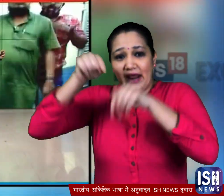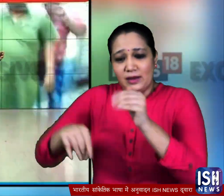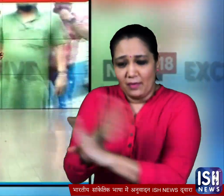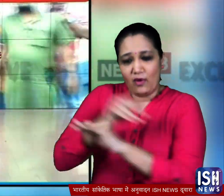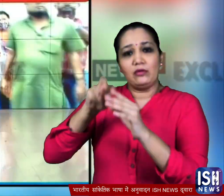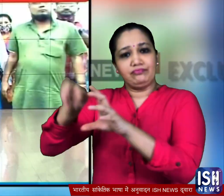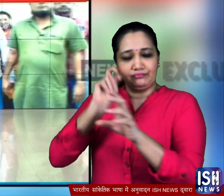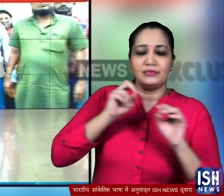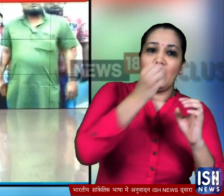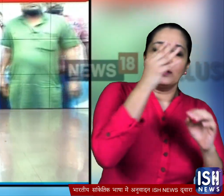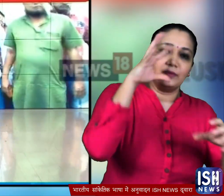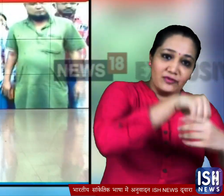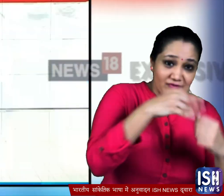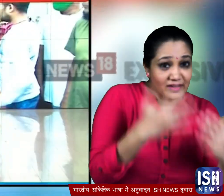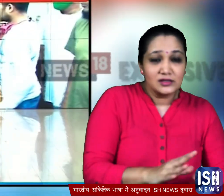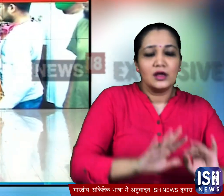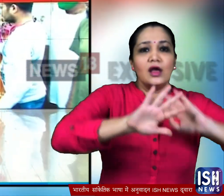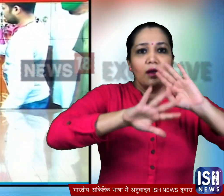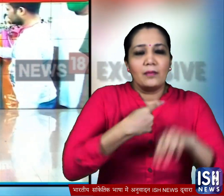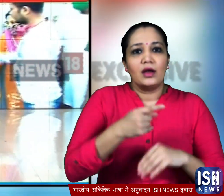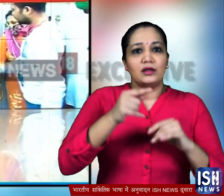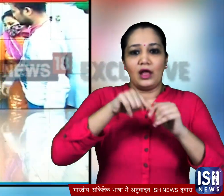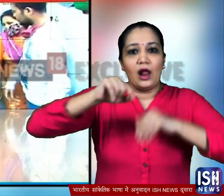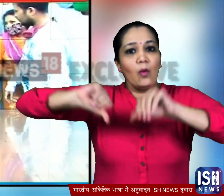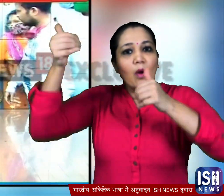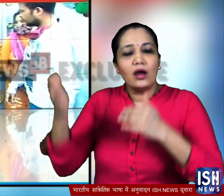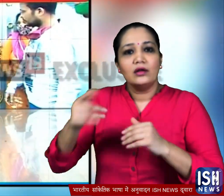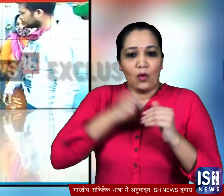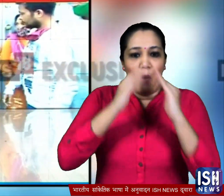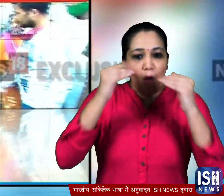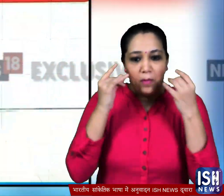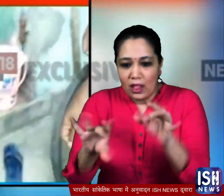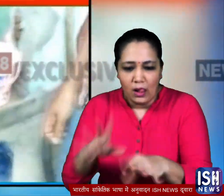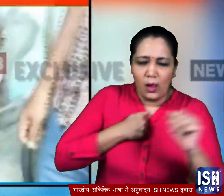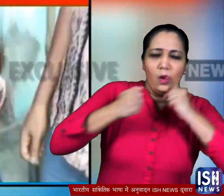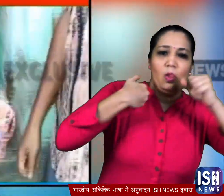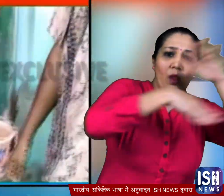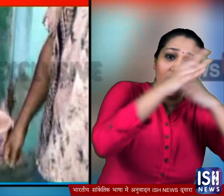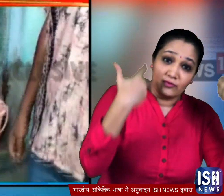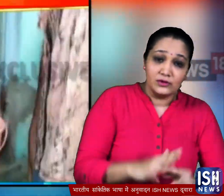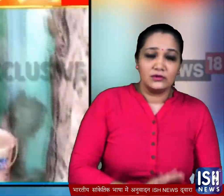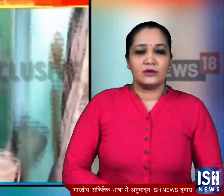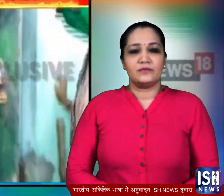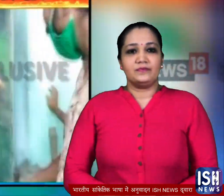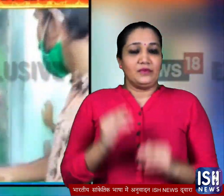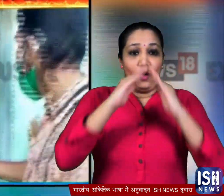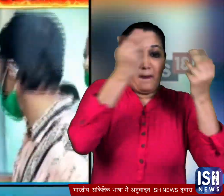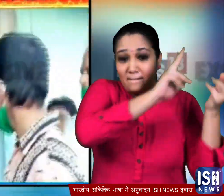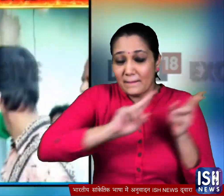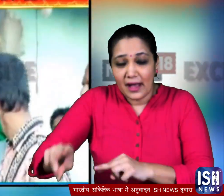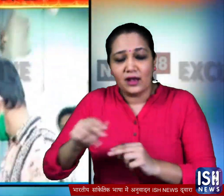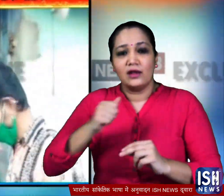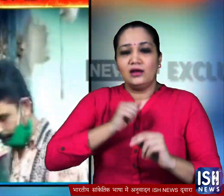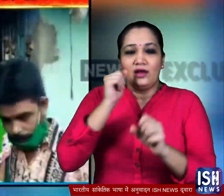थे और चुनाव के नतीजे आने के बाद डर के मारे अपने घर से भाग गए थे। और जब वो अपने घर लौटे तो